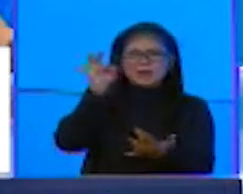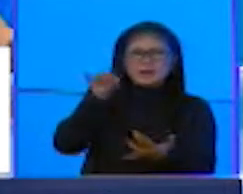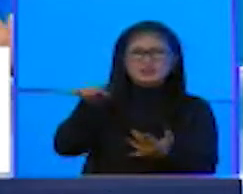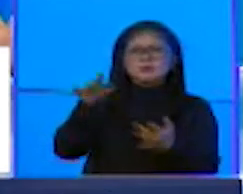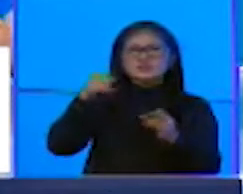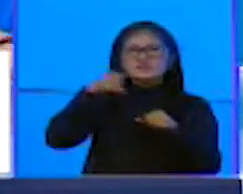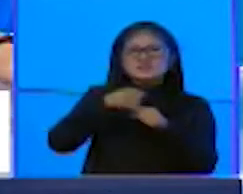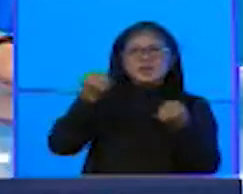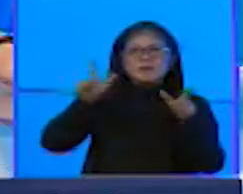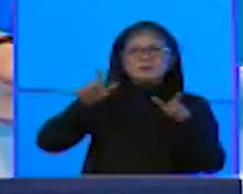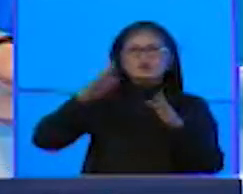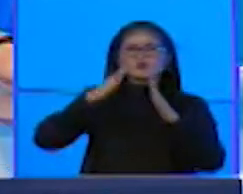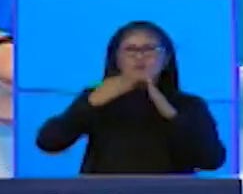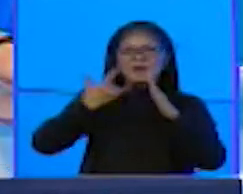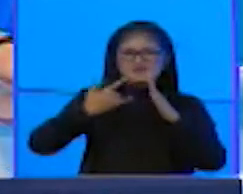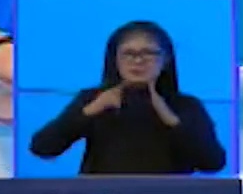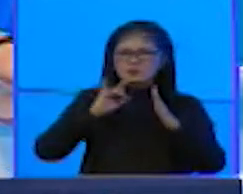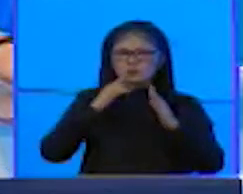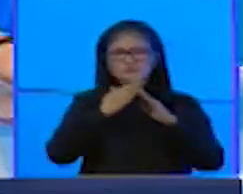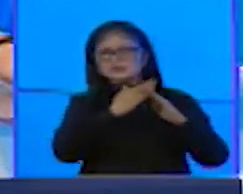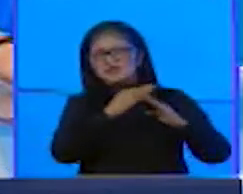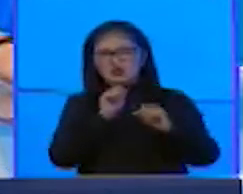untuk memutus rantai penularan COVID-19.